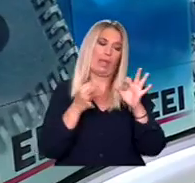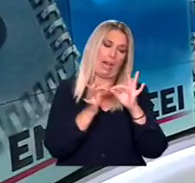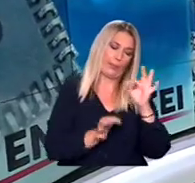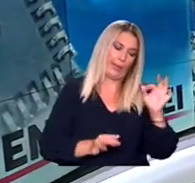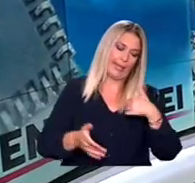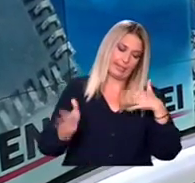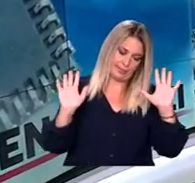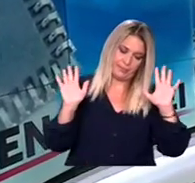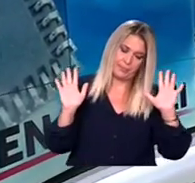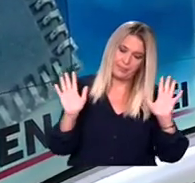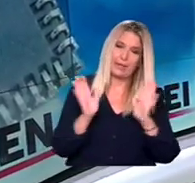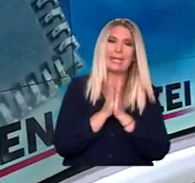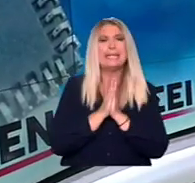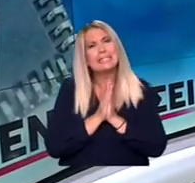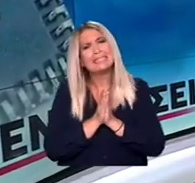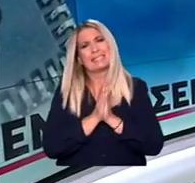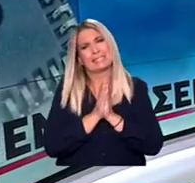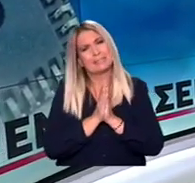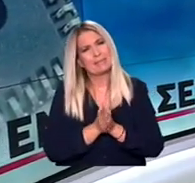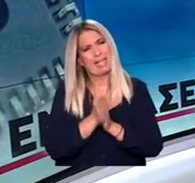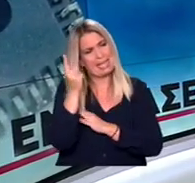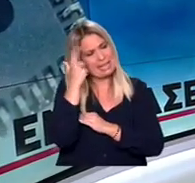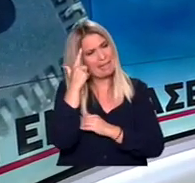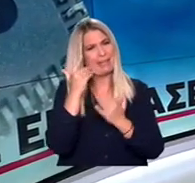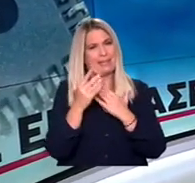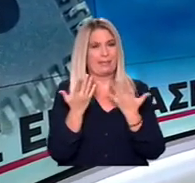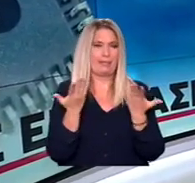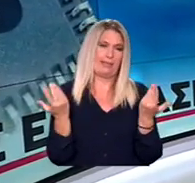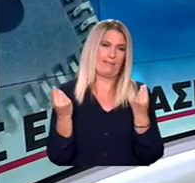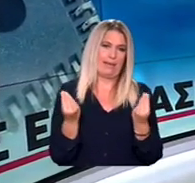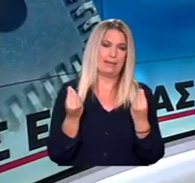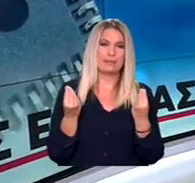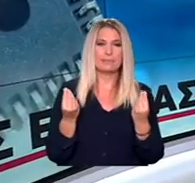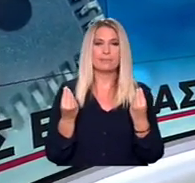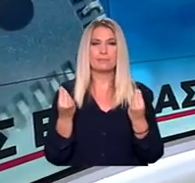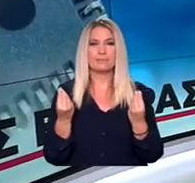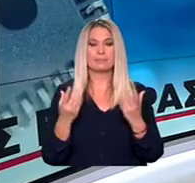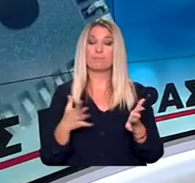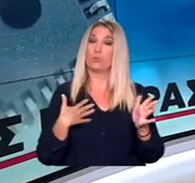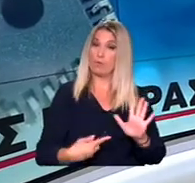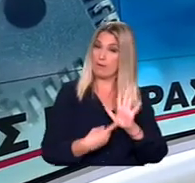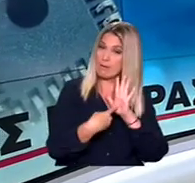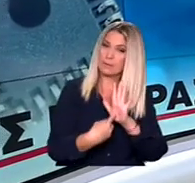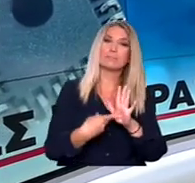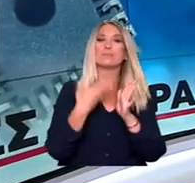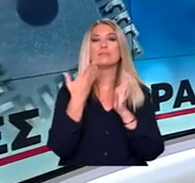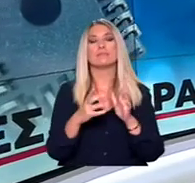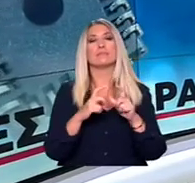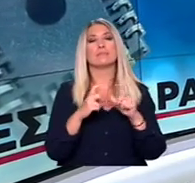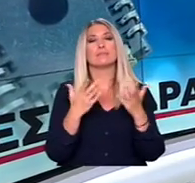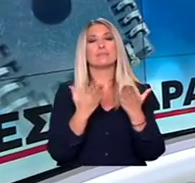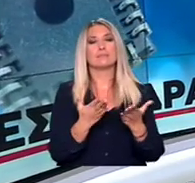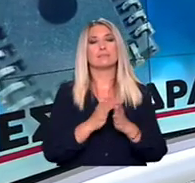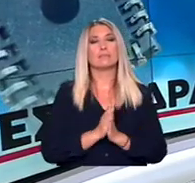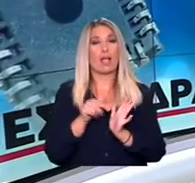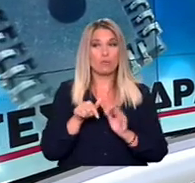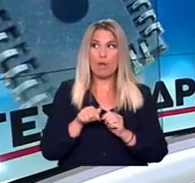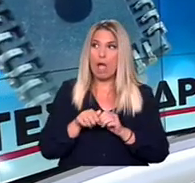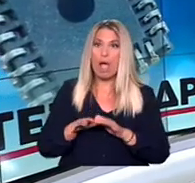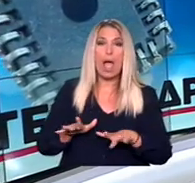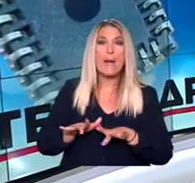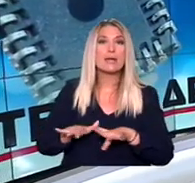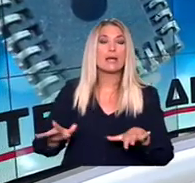αλλά είπαμε, είναι δικαίωμα του καθενός να πιστεύει ότι θέλει. Δεν θα το κρίνουμε, εμείς θα το παρουσιάσουμε. Αλλά εδώ έχει αρχίσει και δημιουργείται κοινωνικό πρόβλημα.